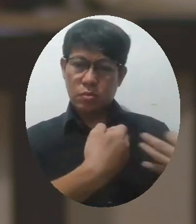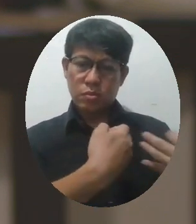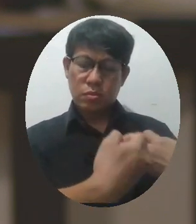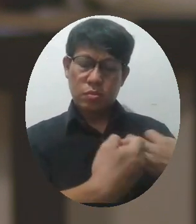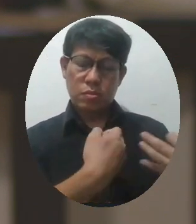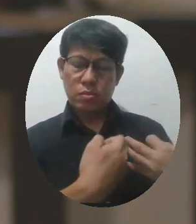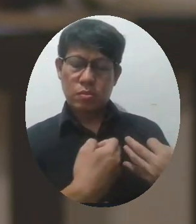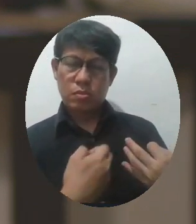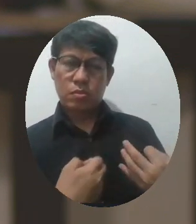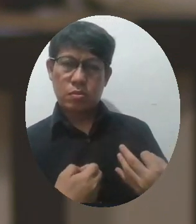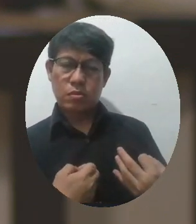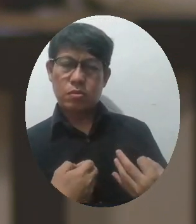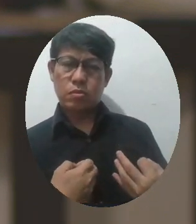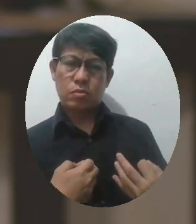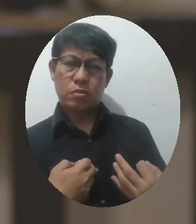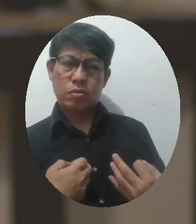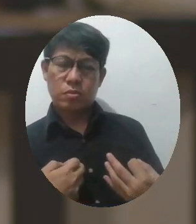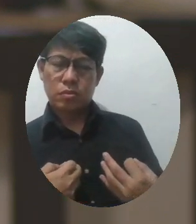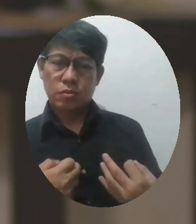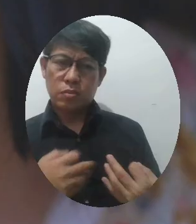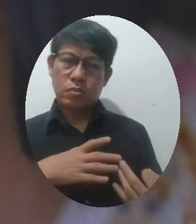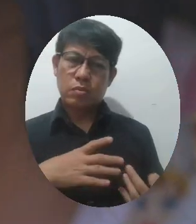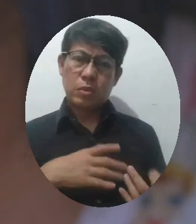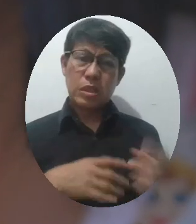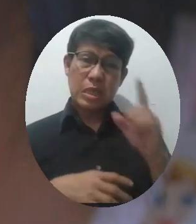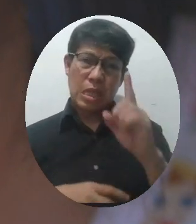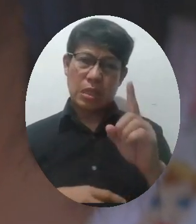na kahit iisa kidney ng anak mo,